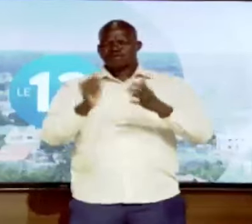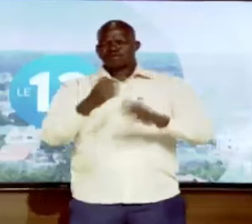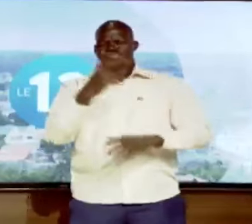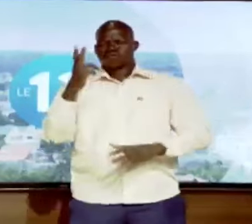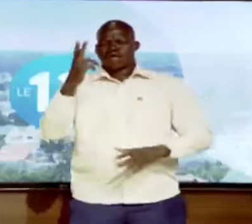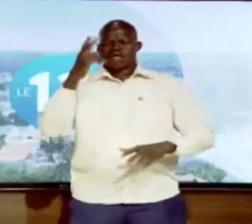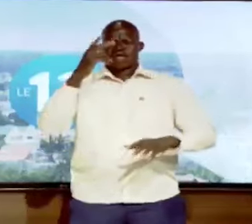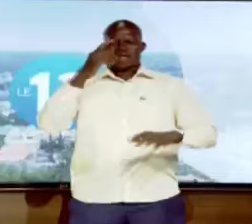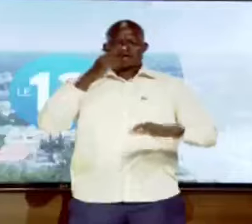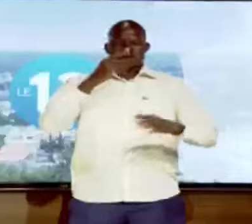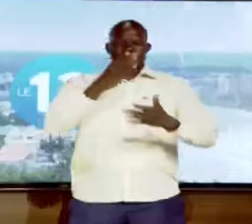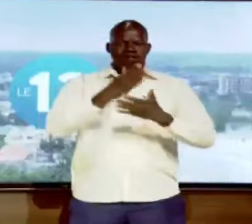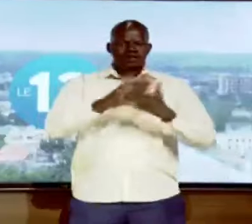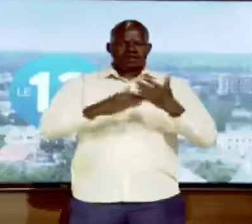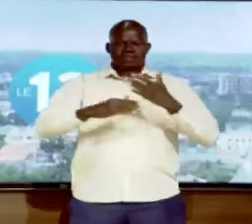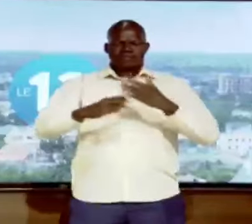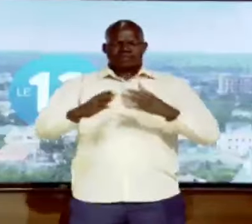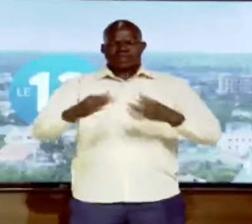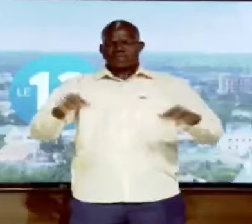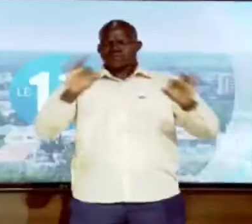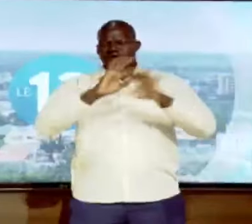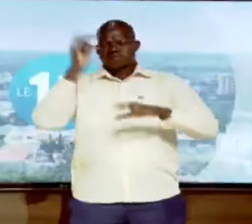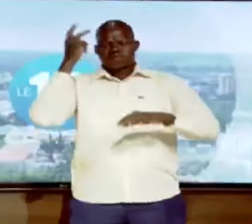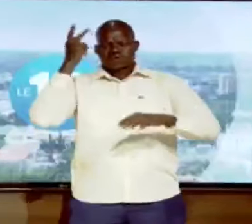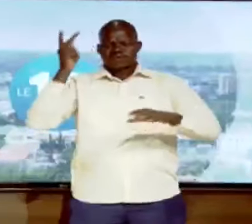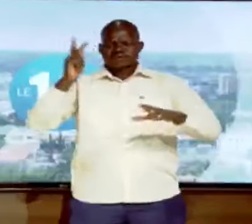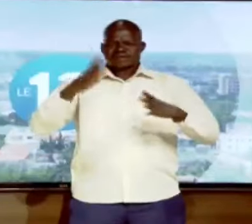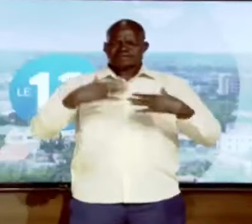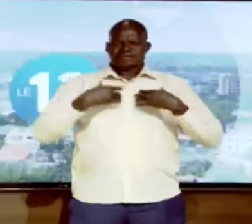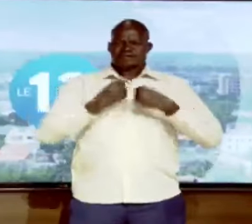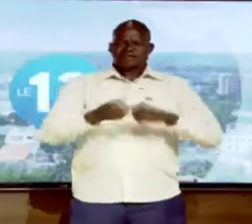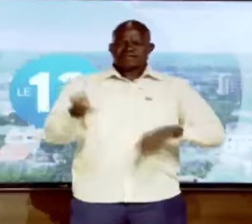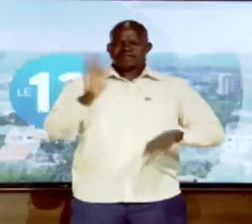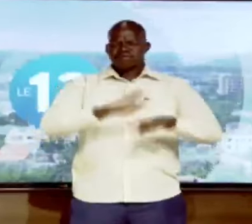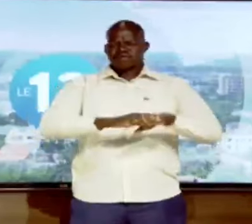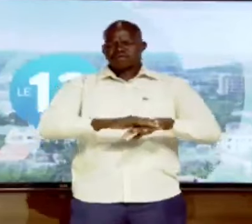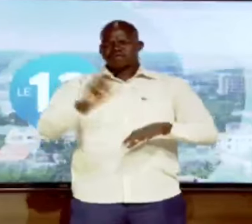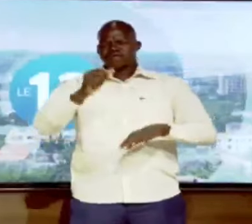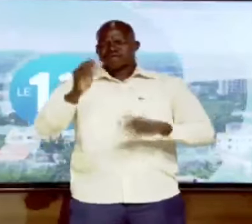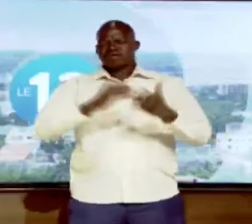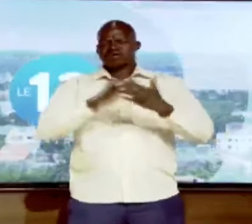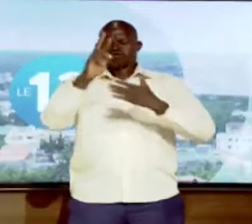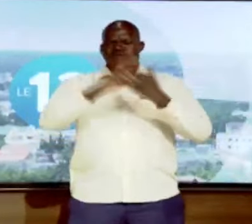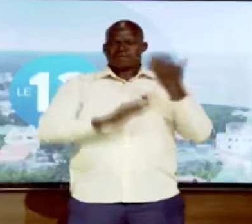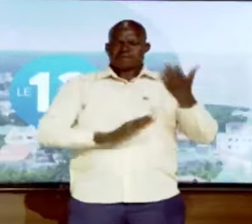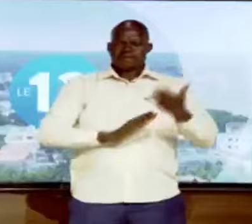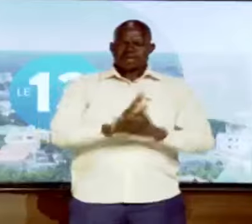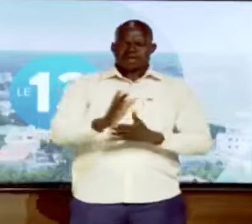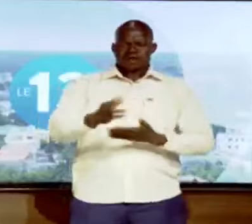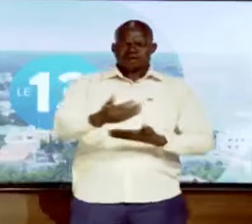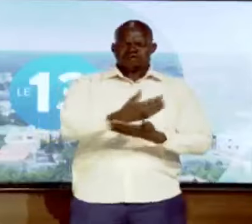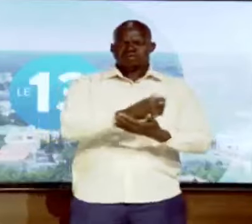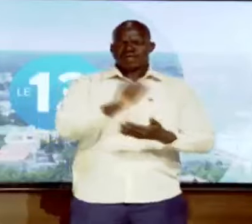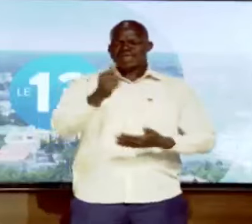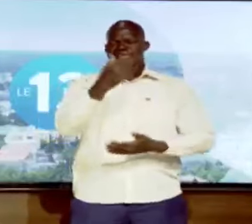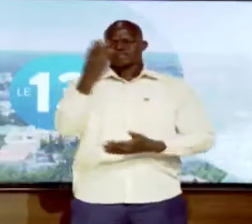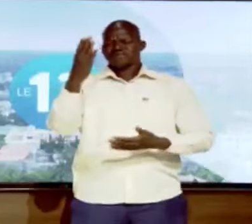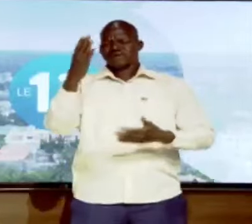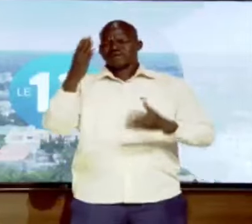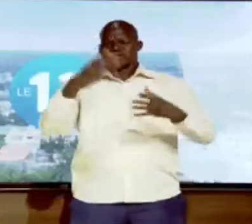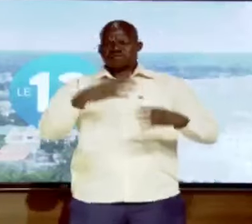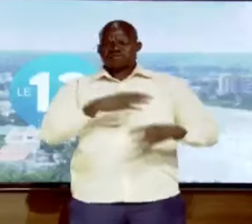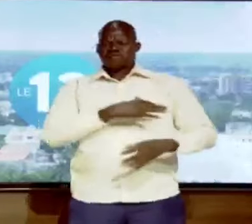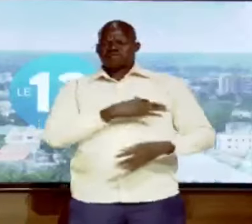étape majeure une politique sanitaire mise en branle le 20 mai 2023 à travers le recrutement de 15000 volontaires nationaux